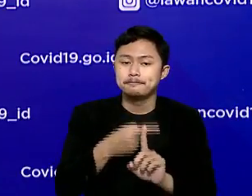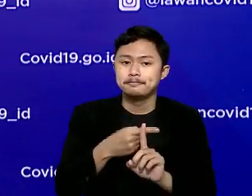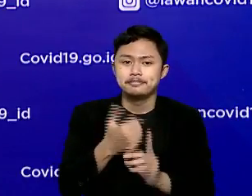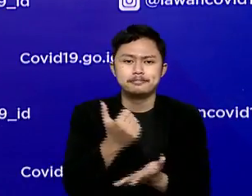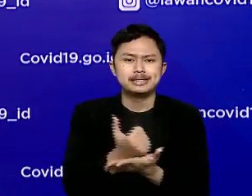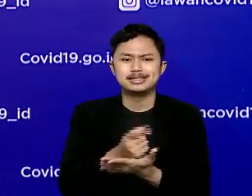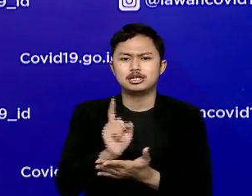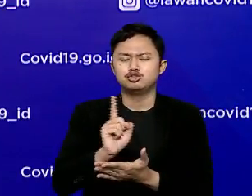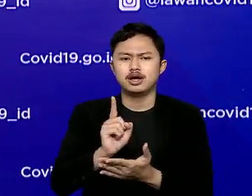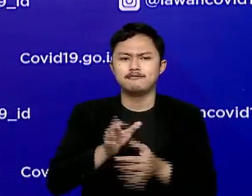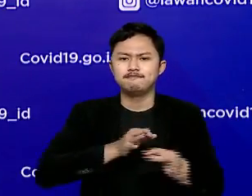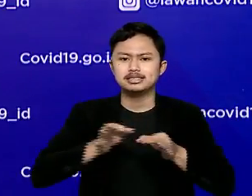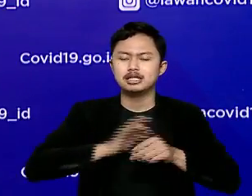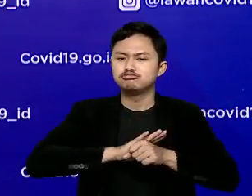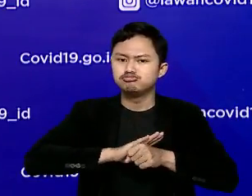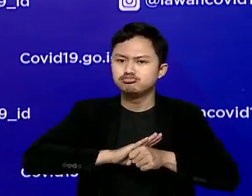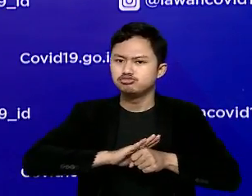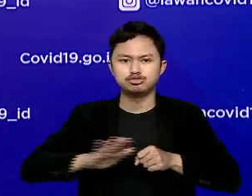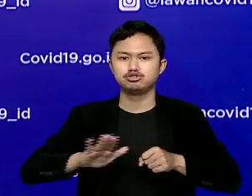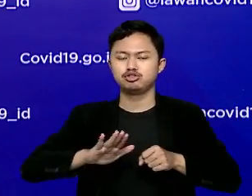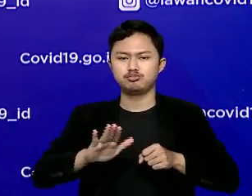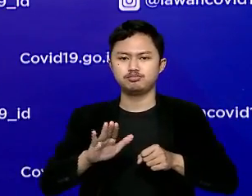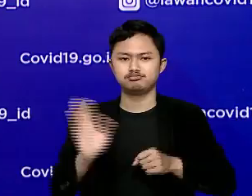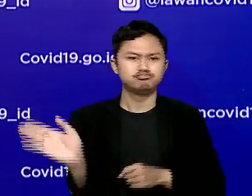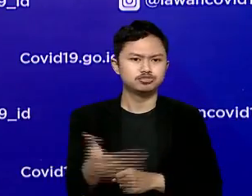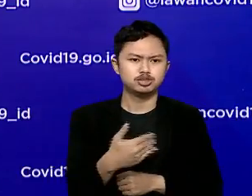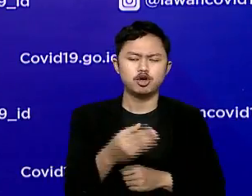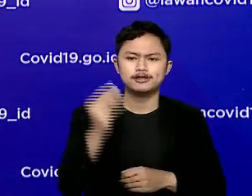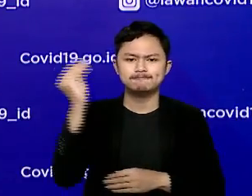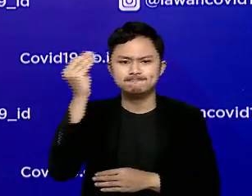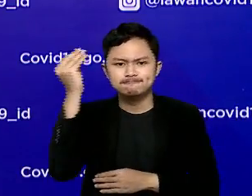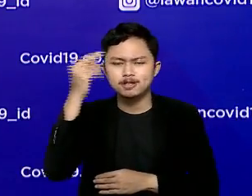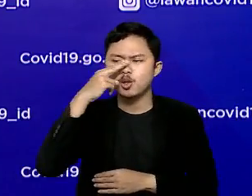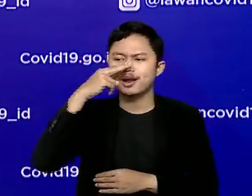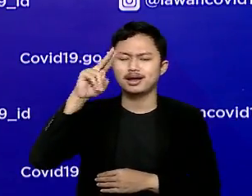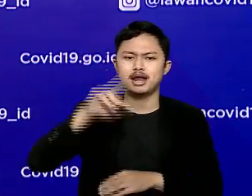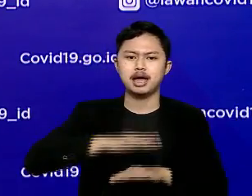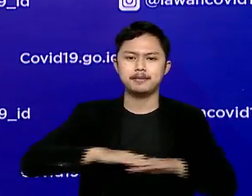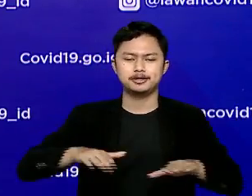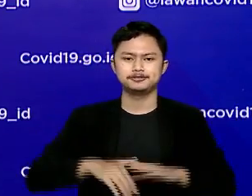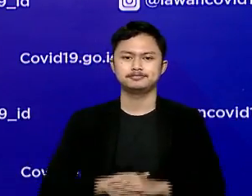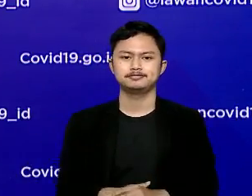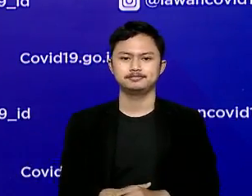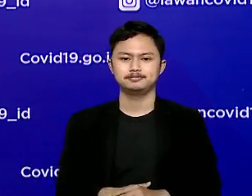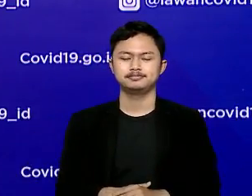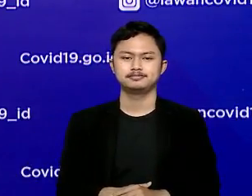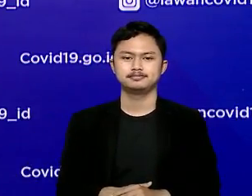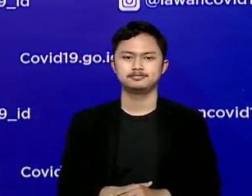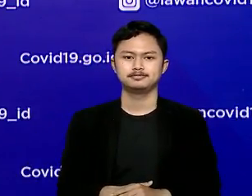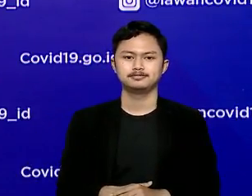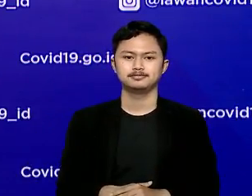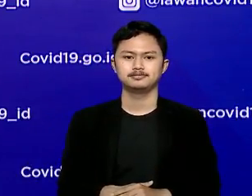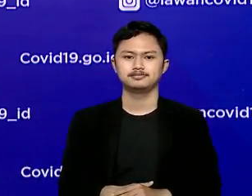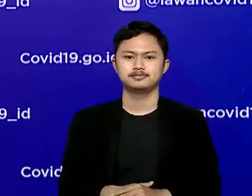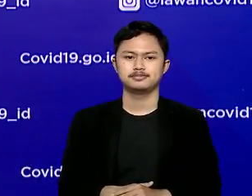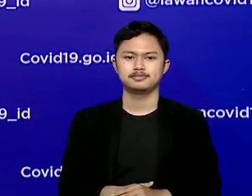kapasitasnya mencukupi untuk memenuhi kebutuhan pelaku perjalanan luar negeri. Terima kasih.